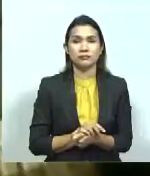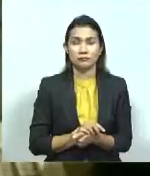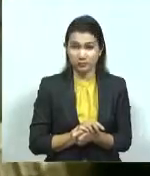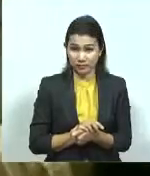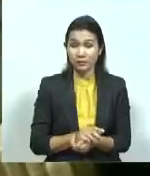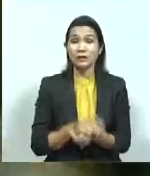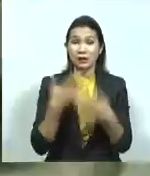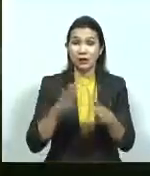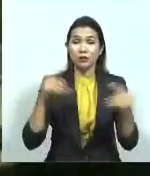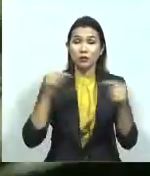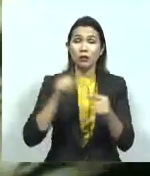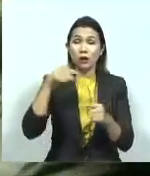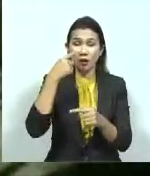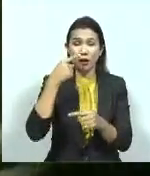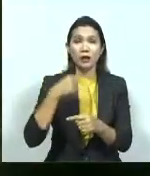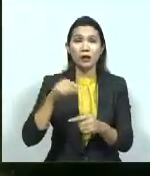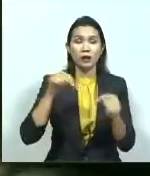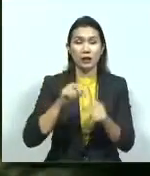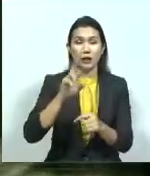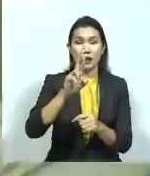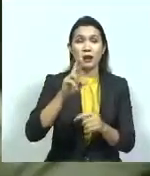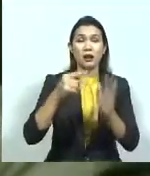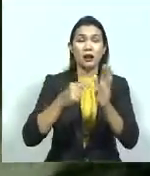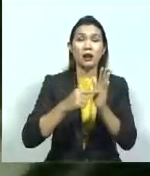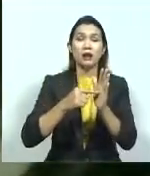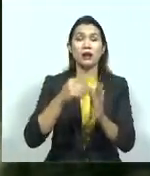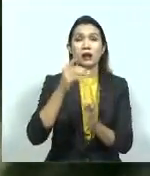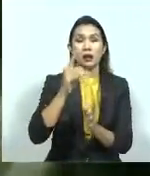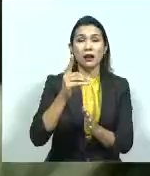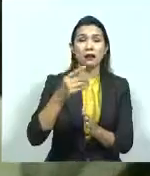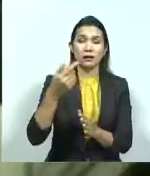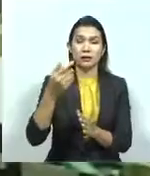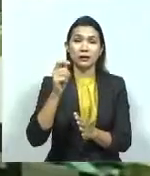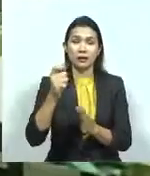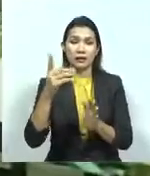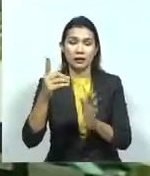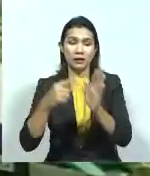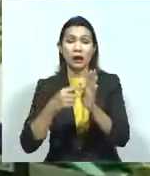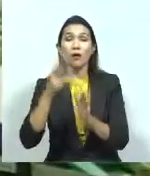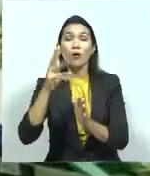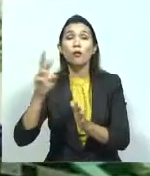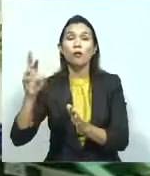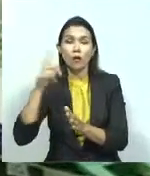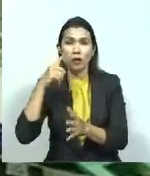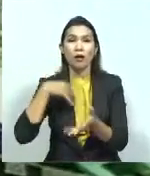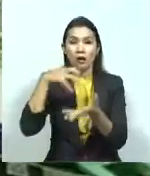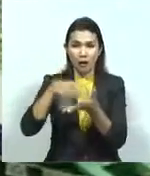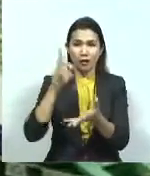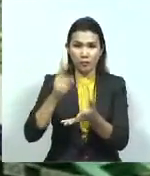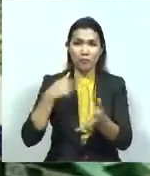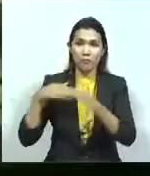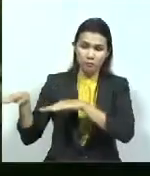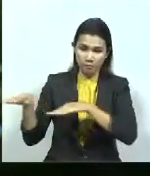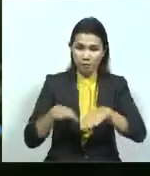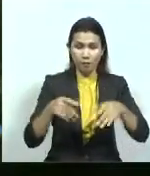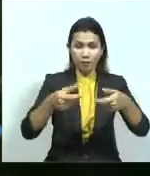ส่วนทางด้านนางลัดดาวันเทพหัสดินณอยุธยาซึ่งเป็นมารดาของนางสาวแพรวาก็ออกมาเปิดเผยนะคะว่าได้เตรียมโฉนดที่ดิน